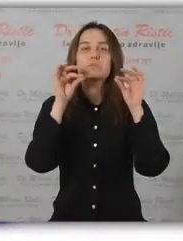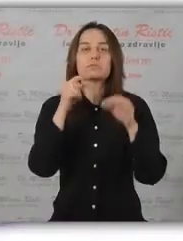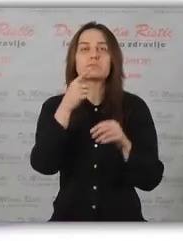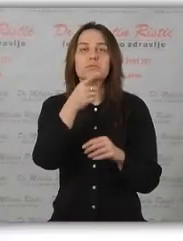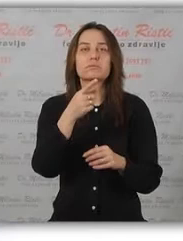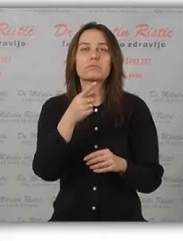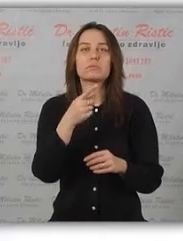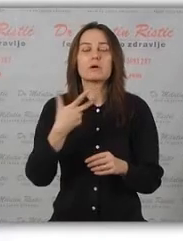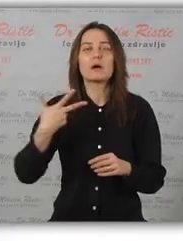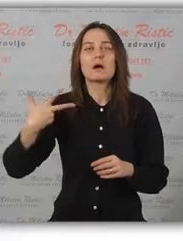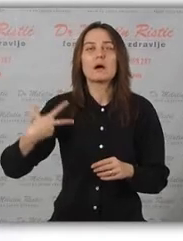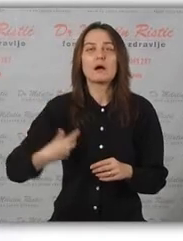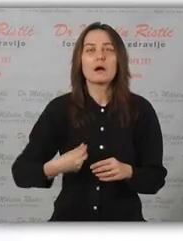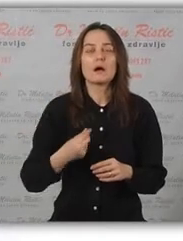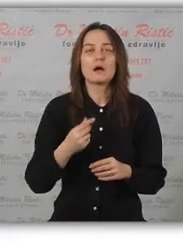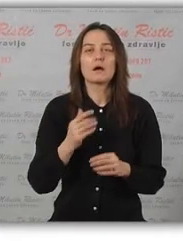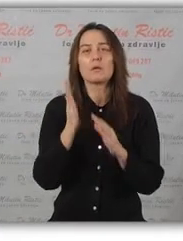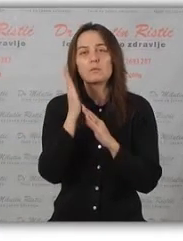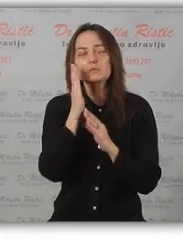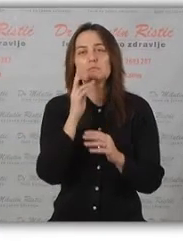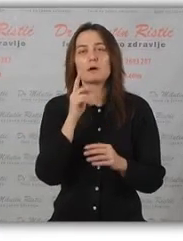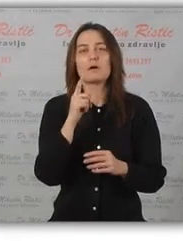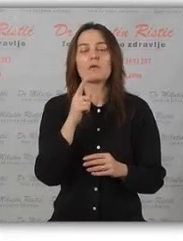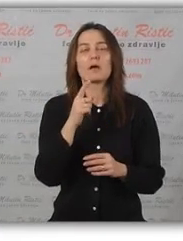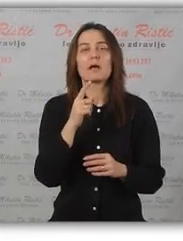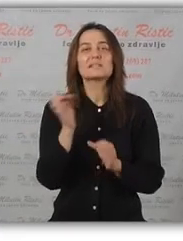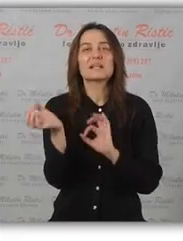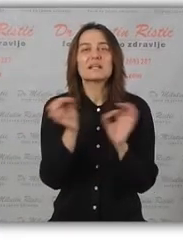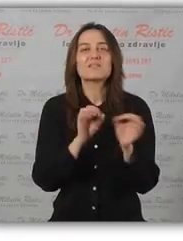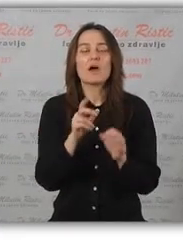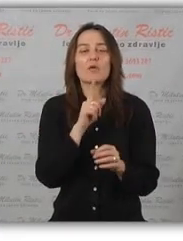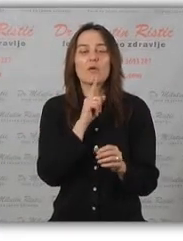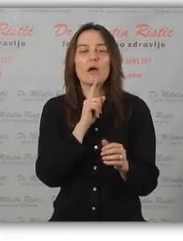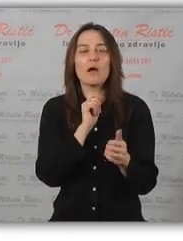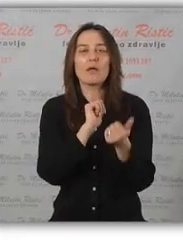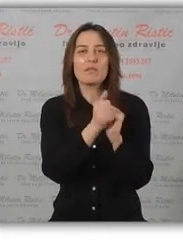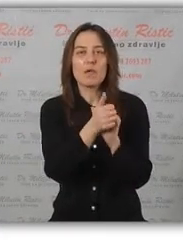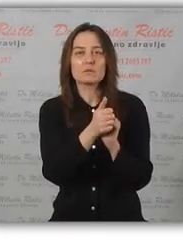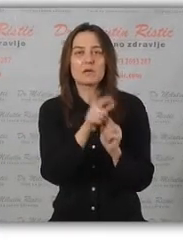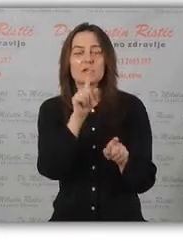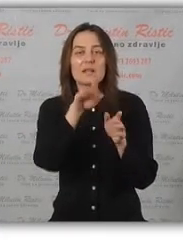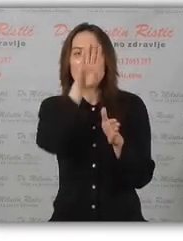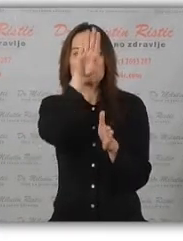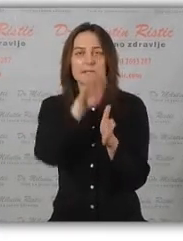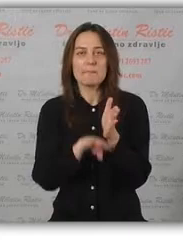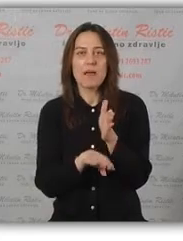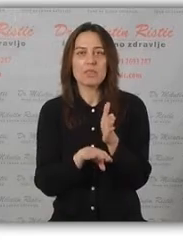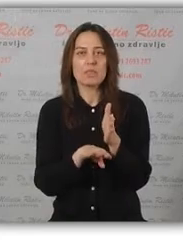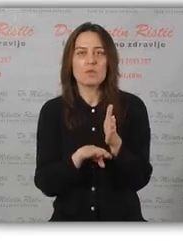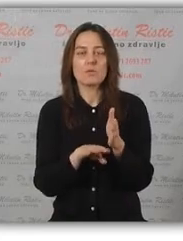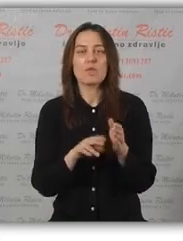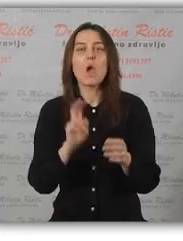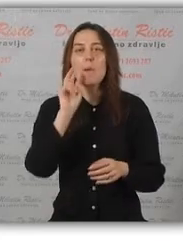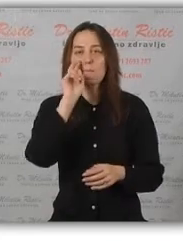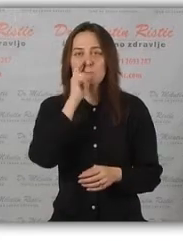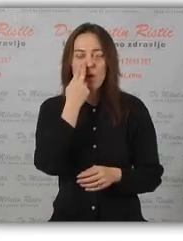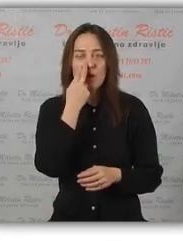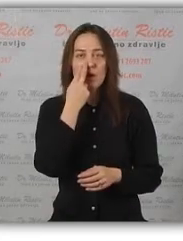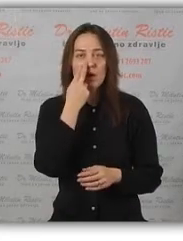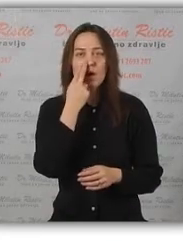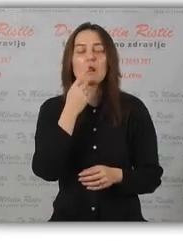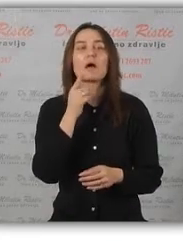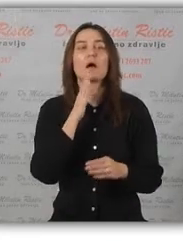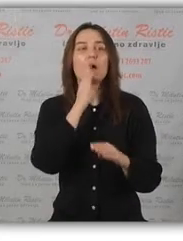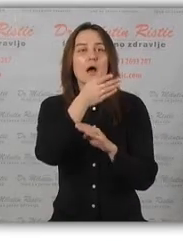Zahvaljujući otkriću anestetika, odnosno sredstava koja neutrališu ili smanjuju